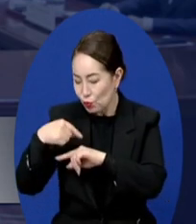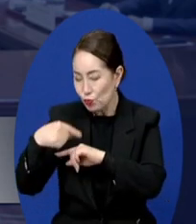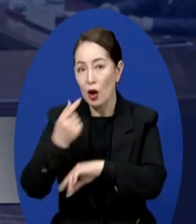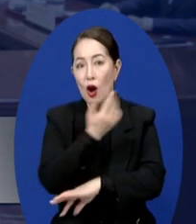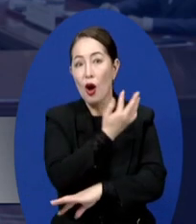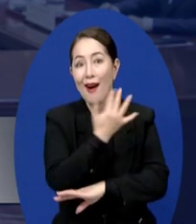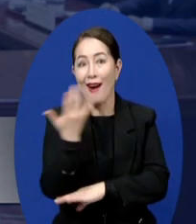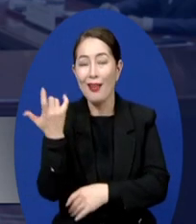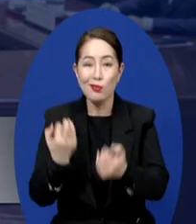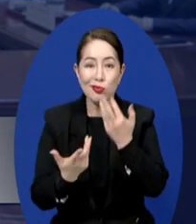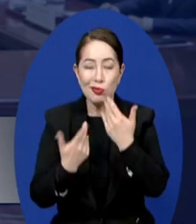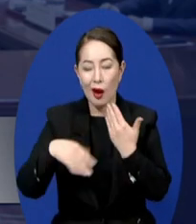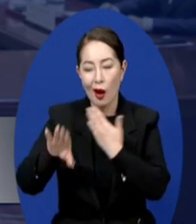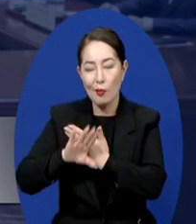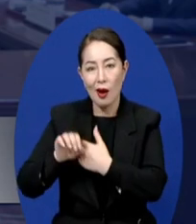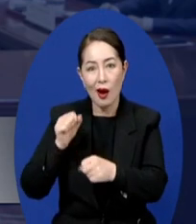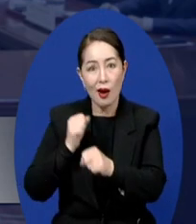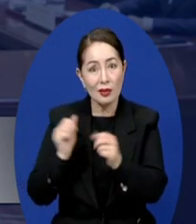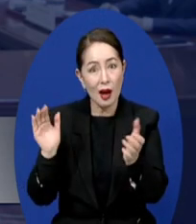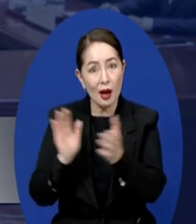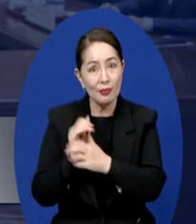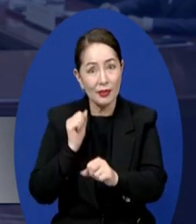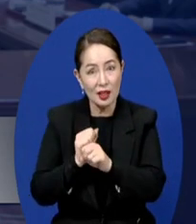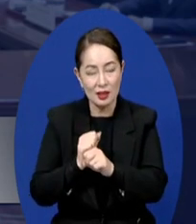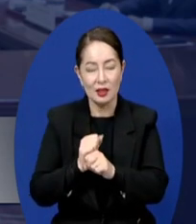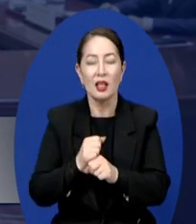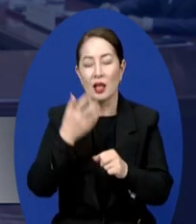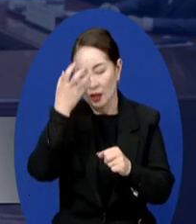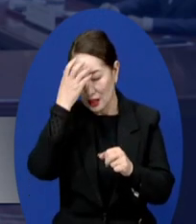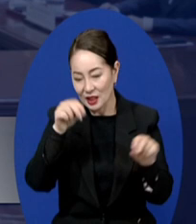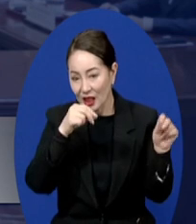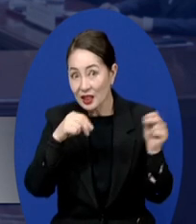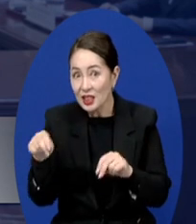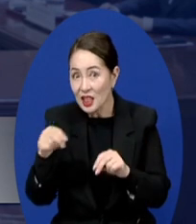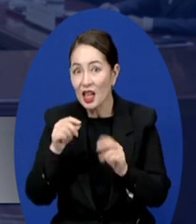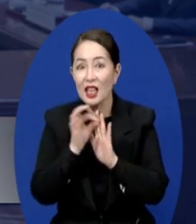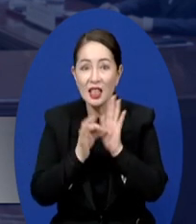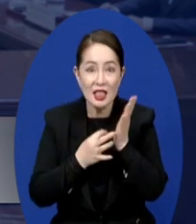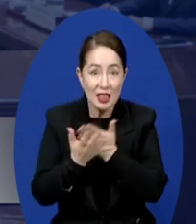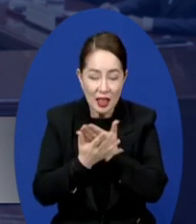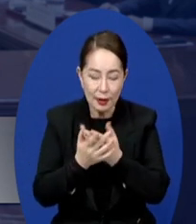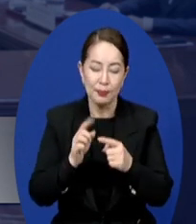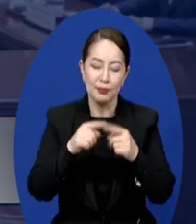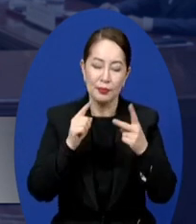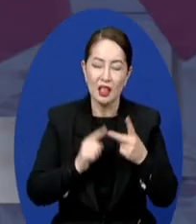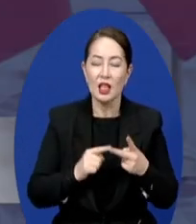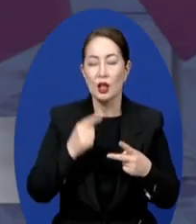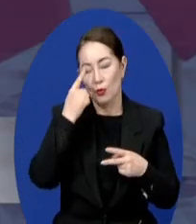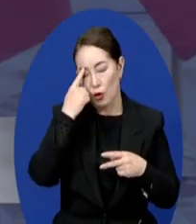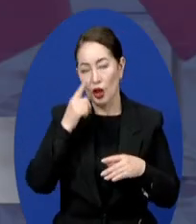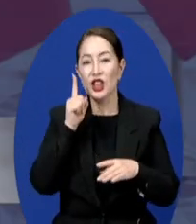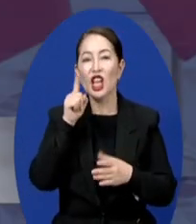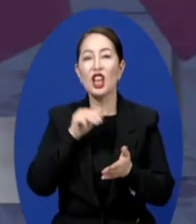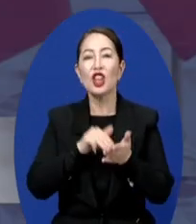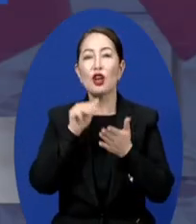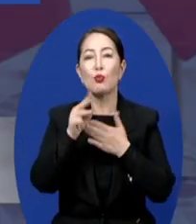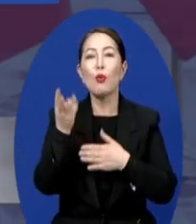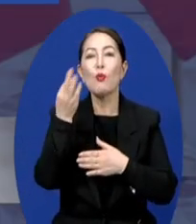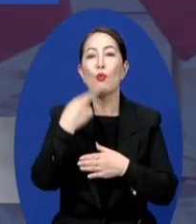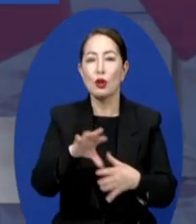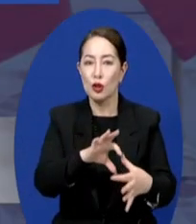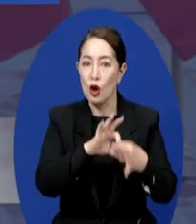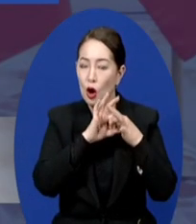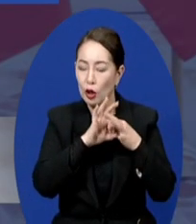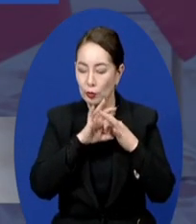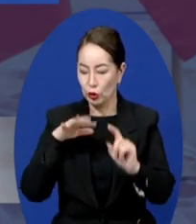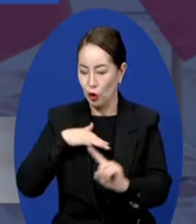ажиллах тухай засгийн газар хоорондын хэсээр Монгол Улсын 1 тэрбум мод үндэсний хөтөлбөрийн хүрээнд эколог хүрээлэн байгаа орчны салбартай